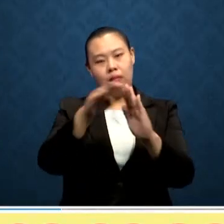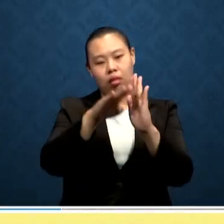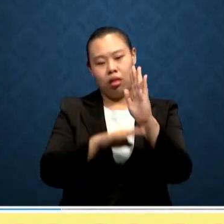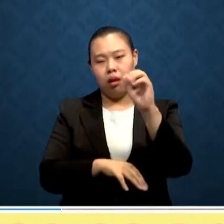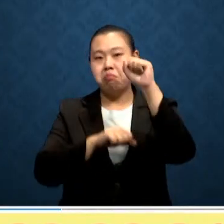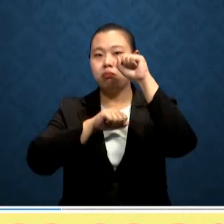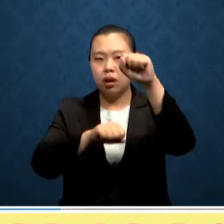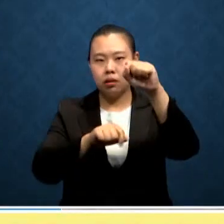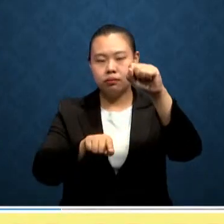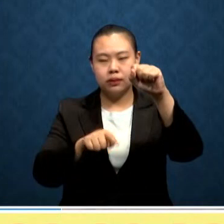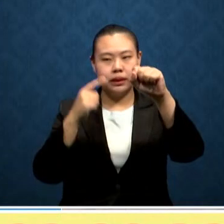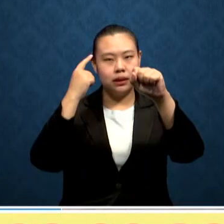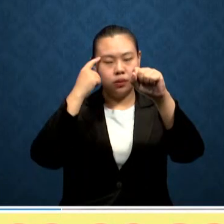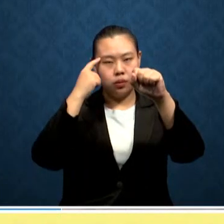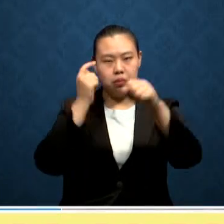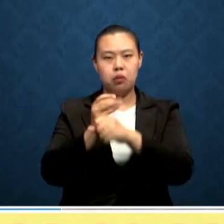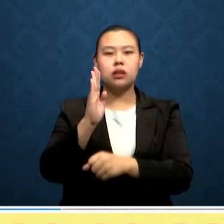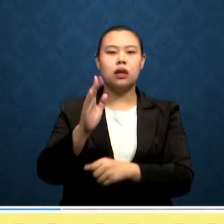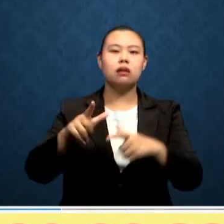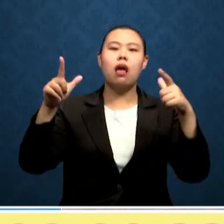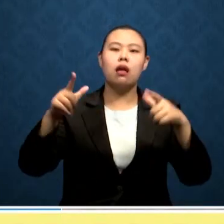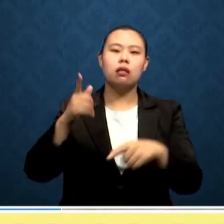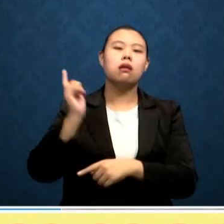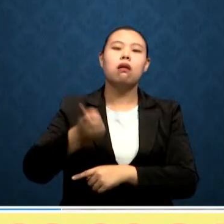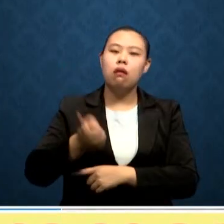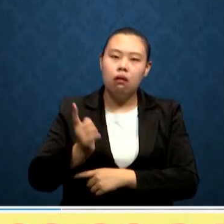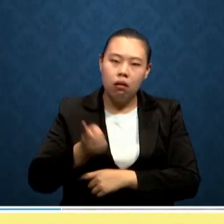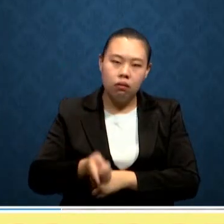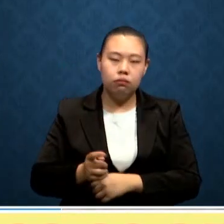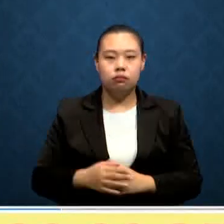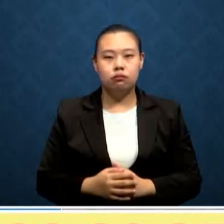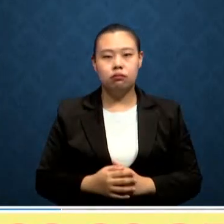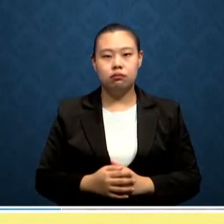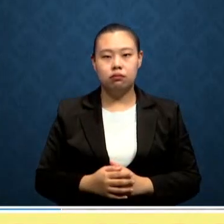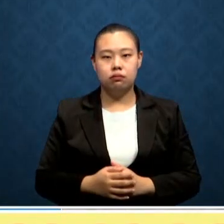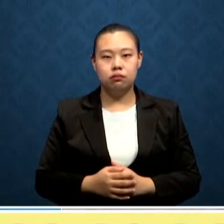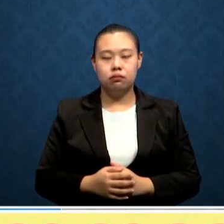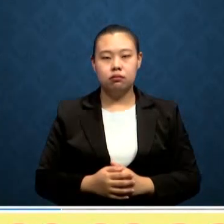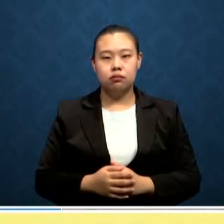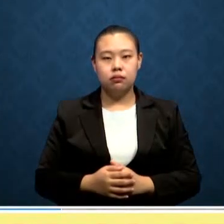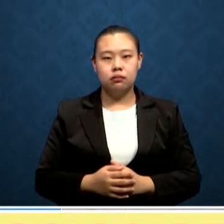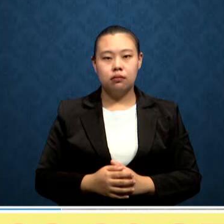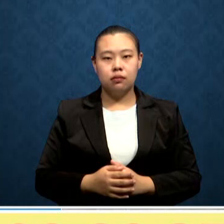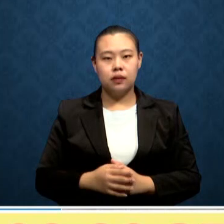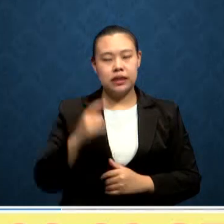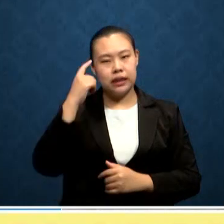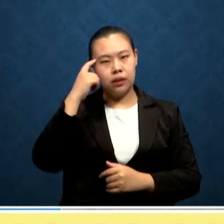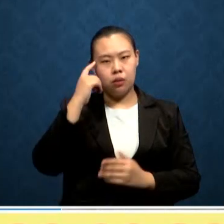น์ให้กับนายทุนหน้าเดิมๆใช่หรือไม่และเกิดความเป็นธรรมได้อย่างไร